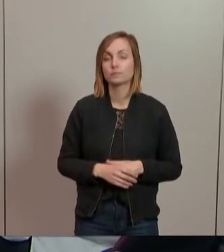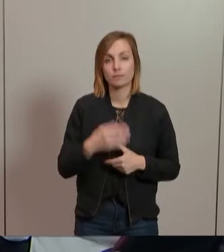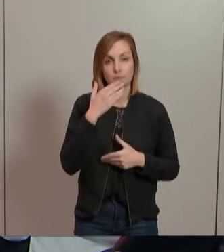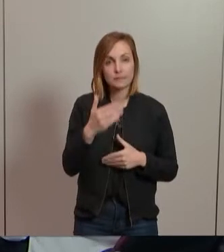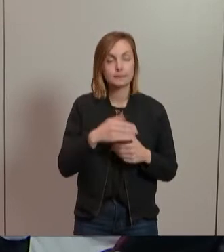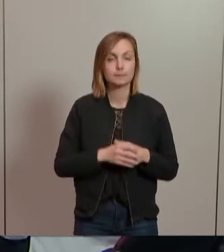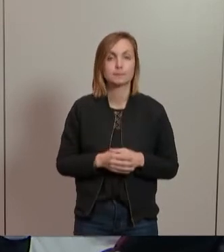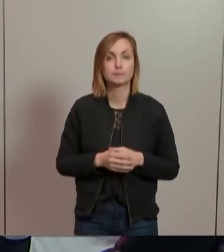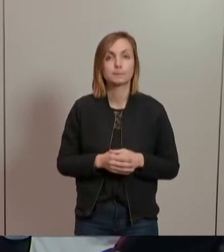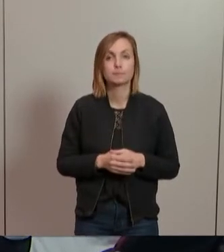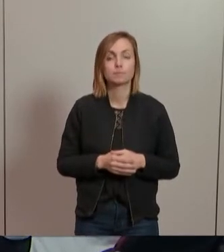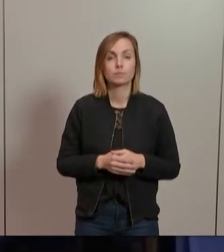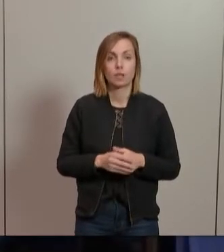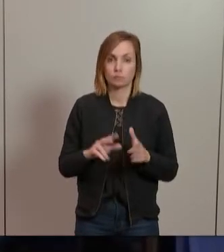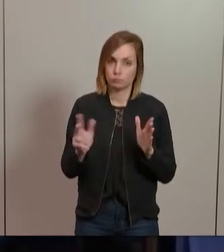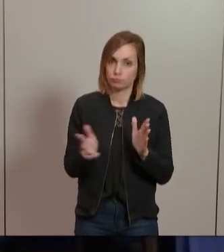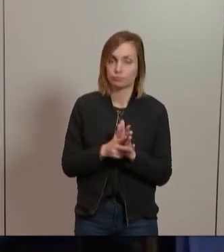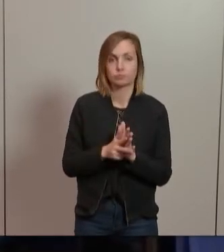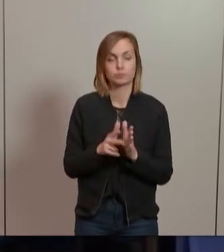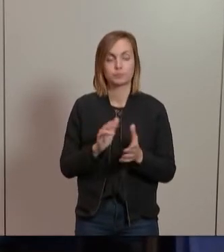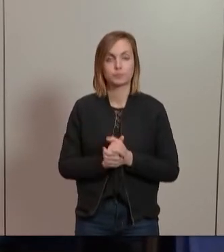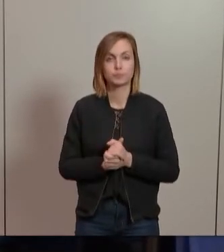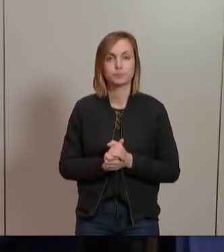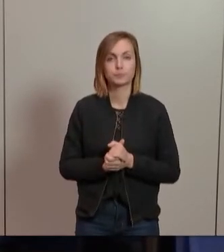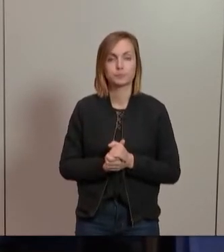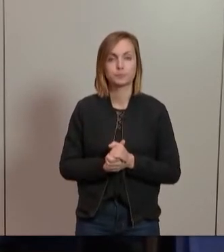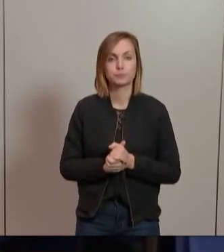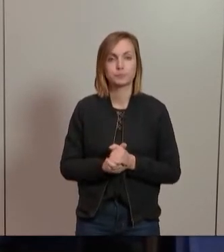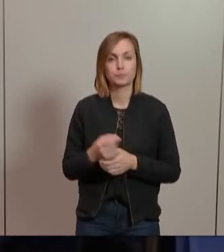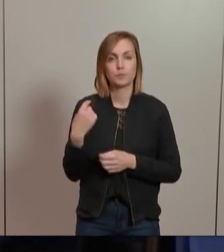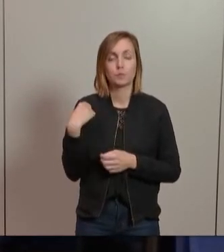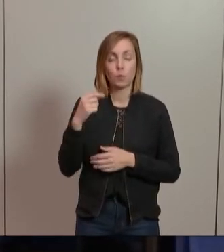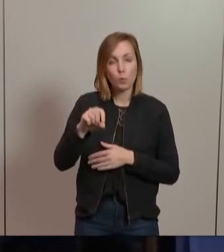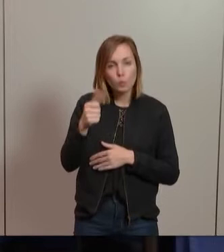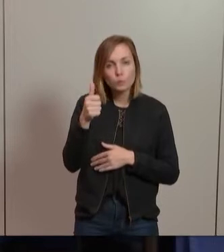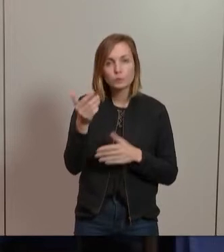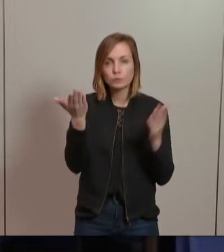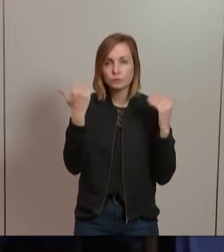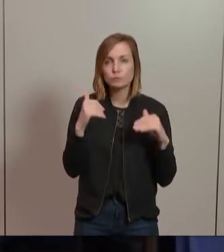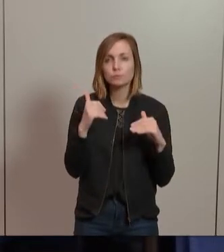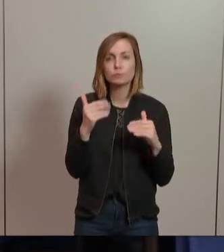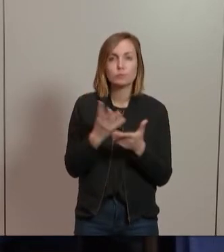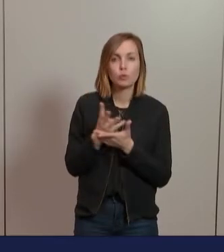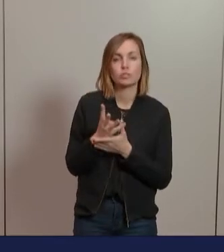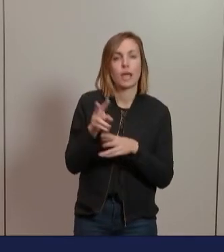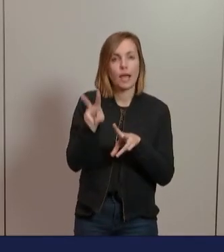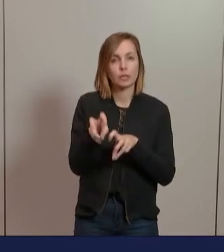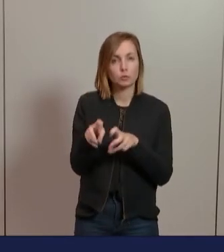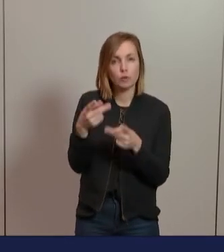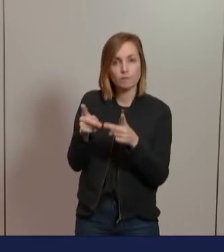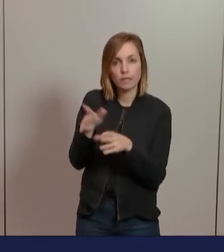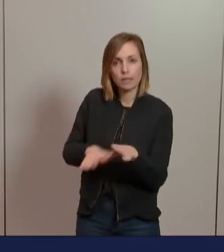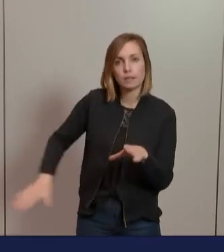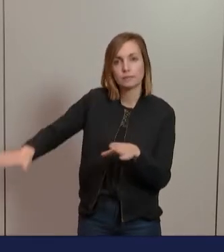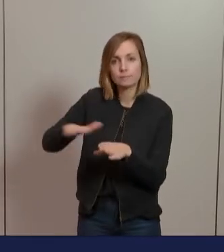Merci. Délibération adoptée à l'unanimité. Délibération numéro 11. Projet d'agriculture urbaine, acquisition